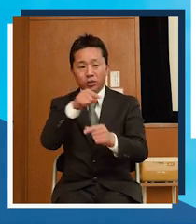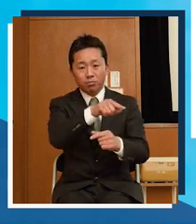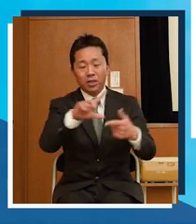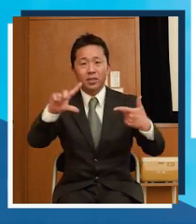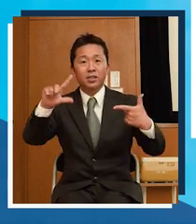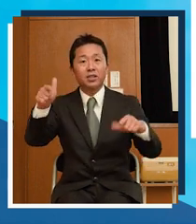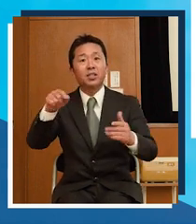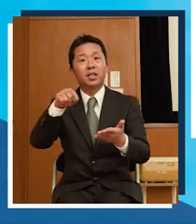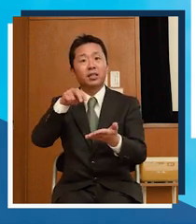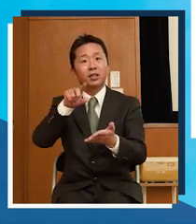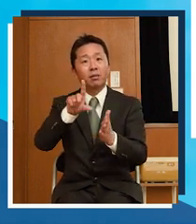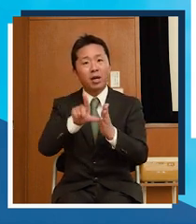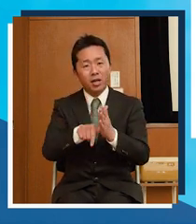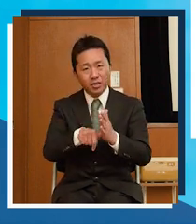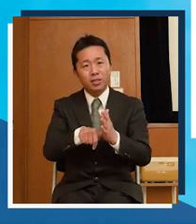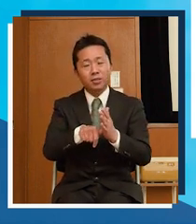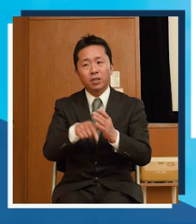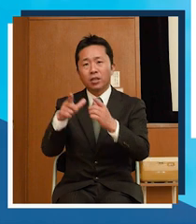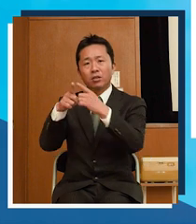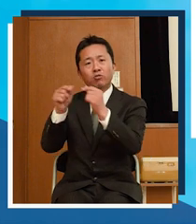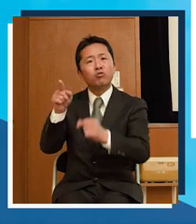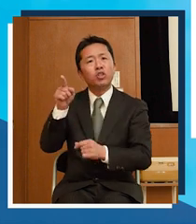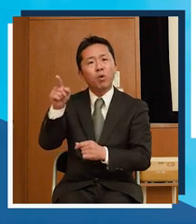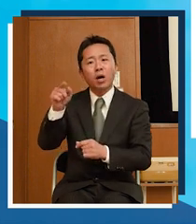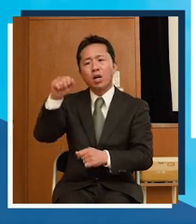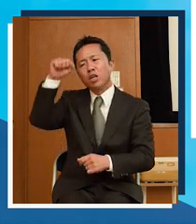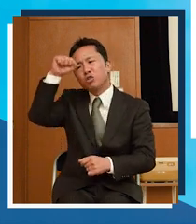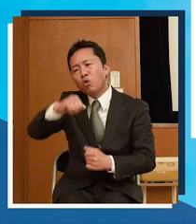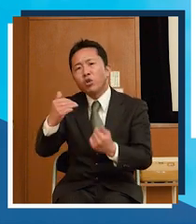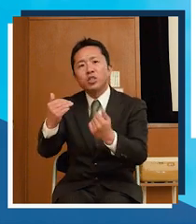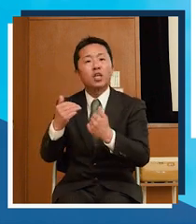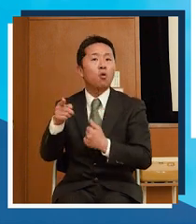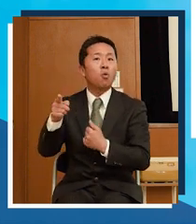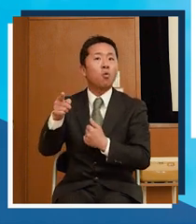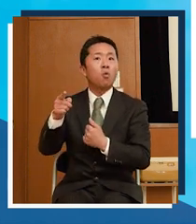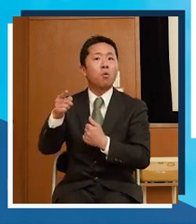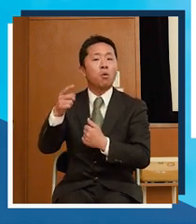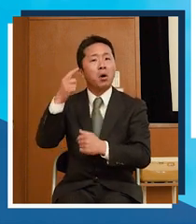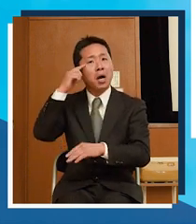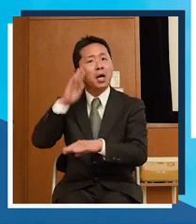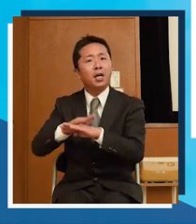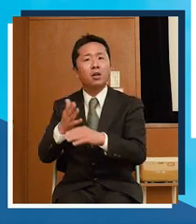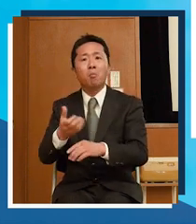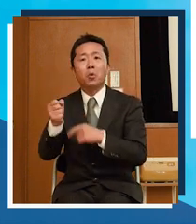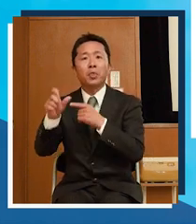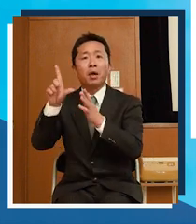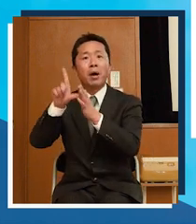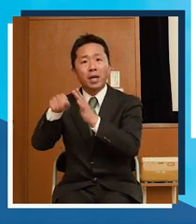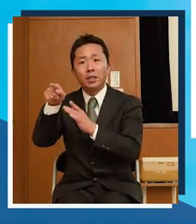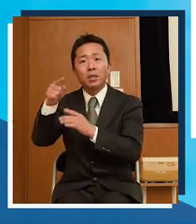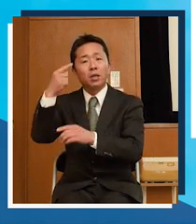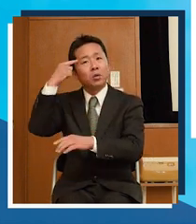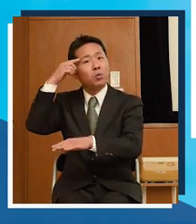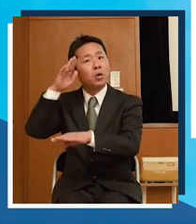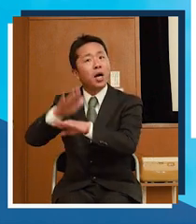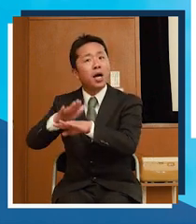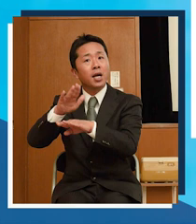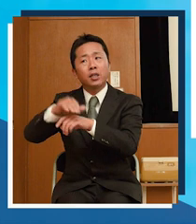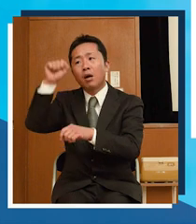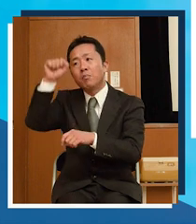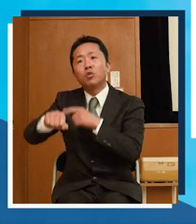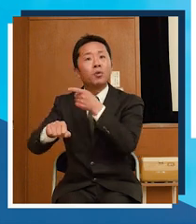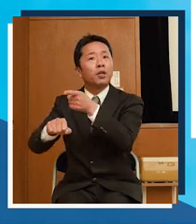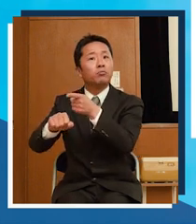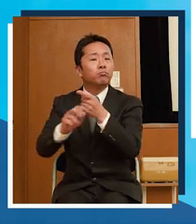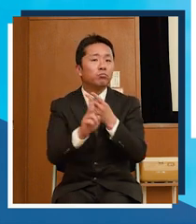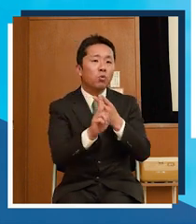解釈で不承認としたんですが国は承認せよというように解釈をした場合その国の解釈だけが認められる